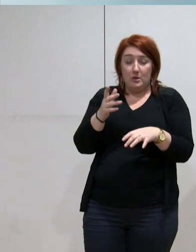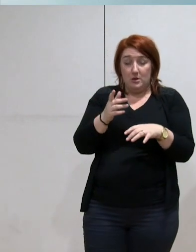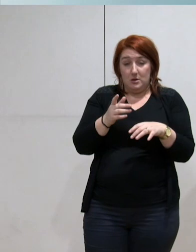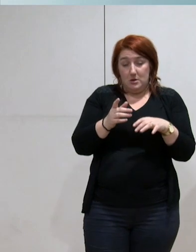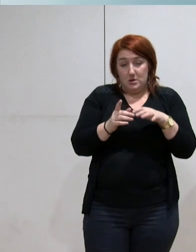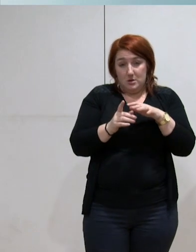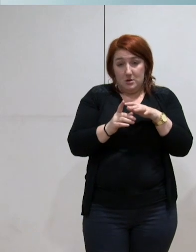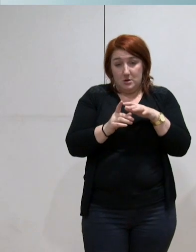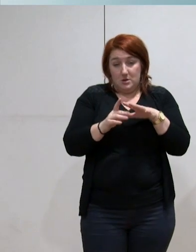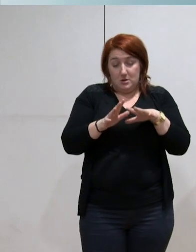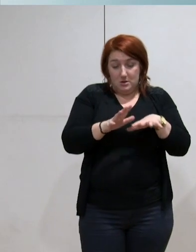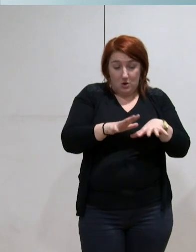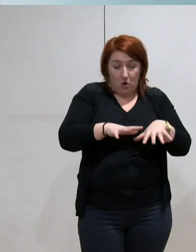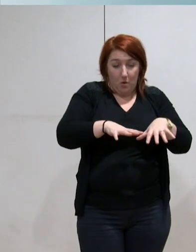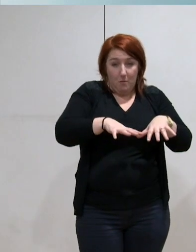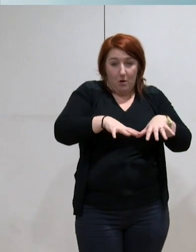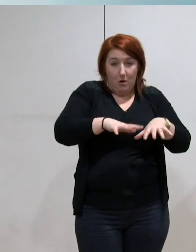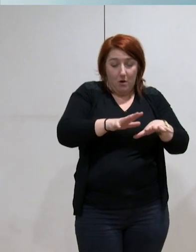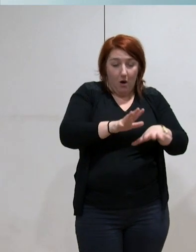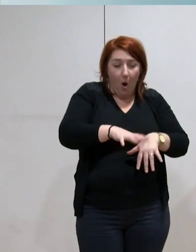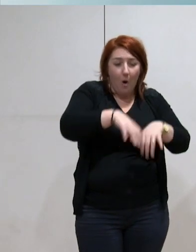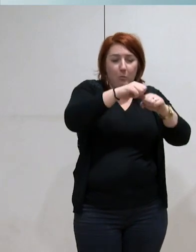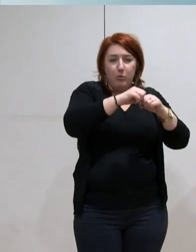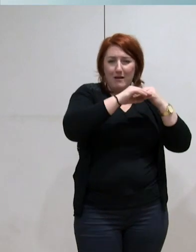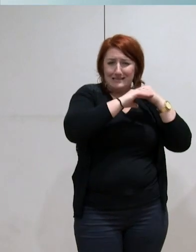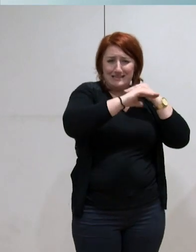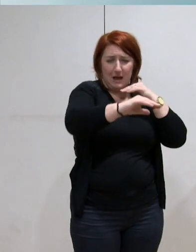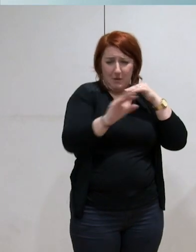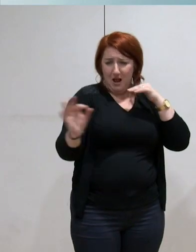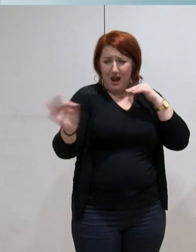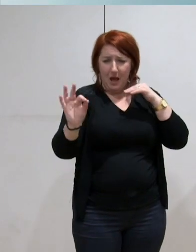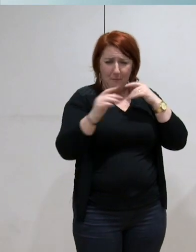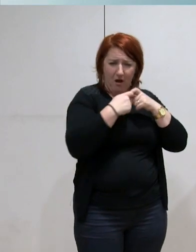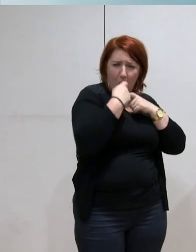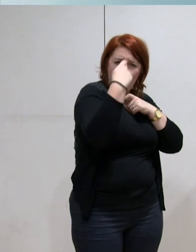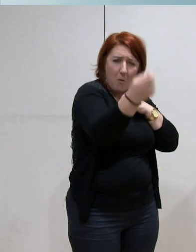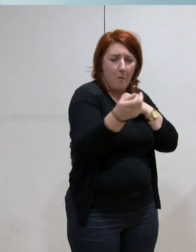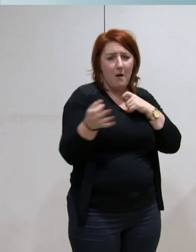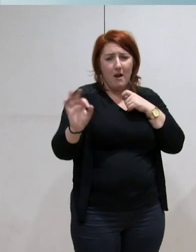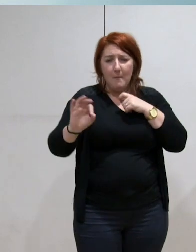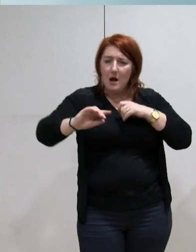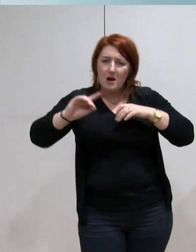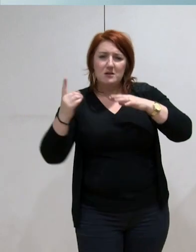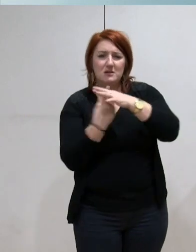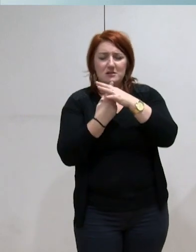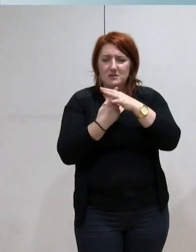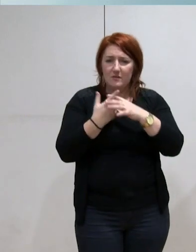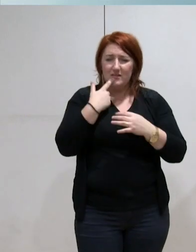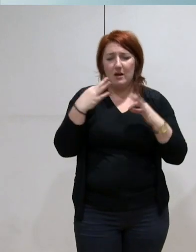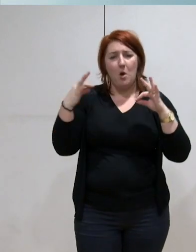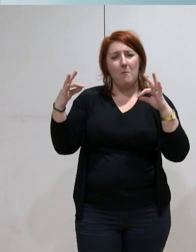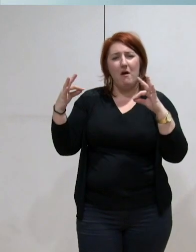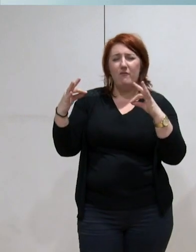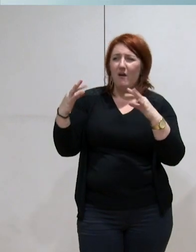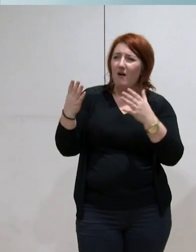éloigné d'emplois stable de longue durée et qui sont économiquement les plus